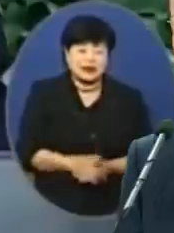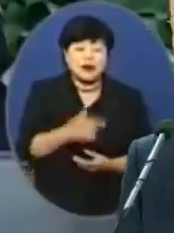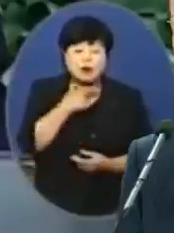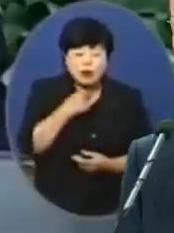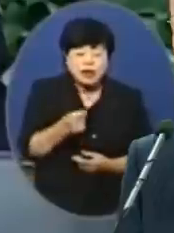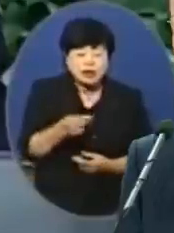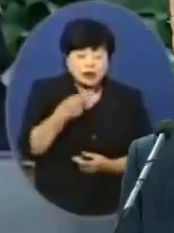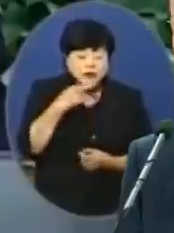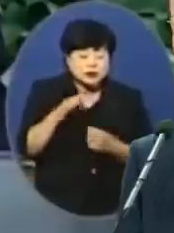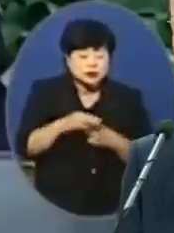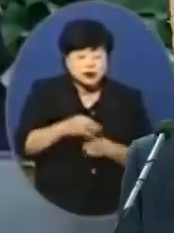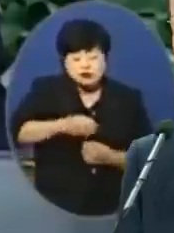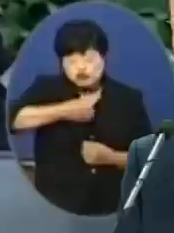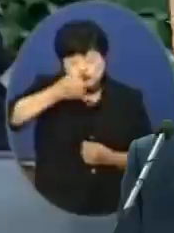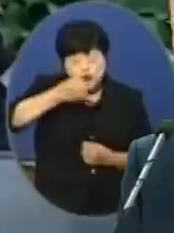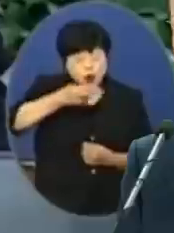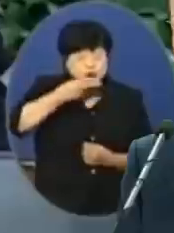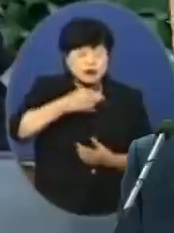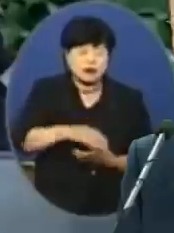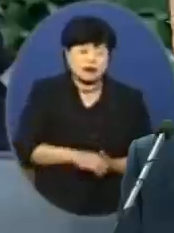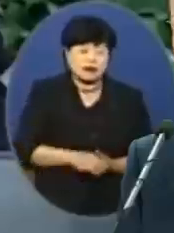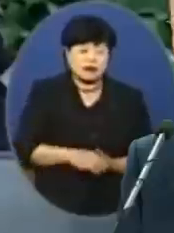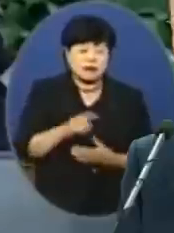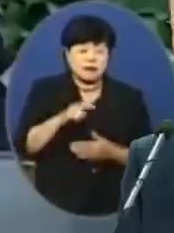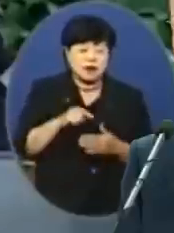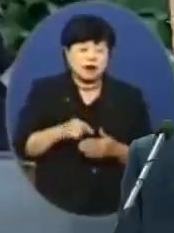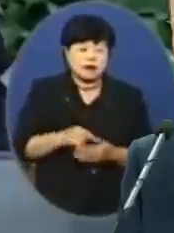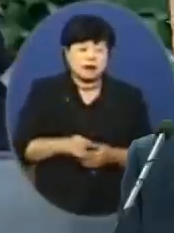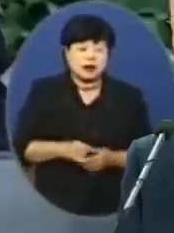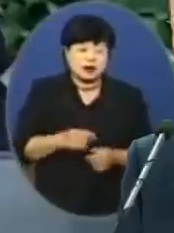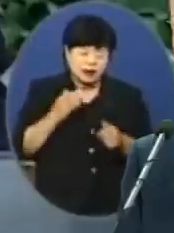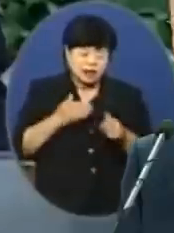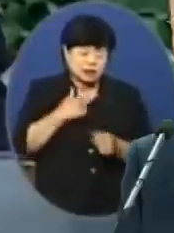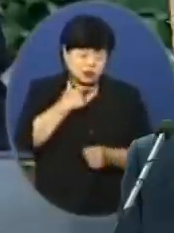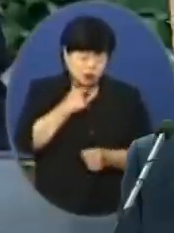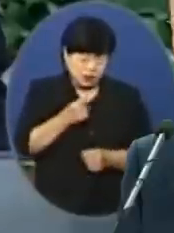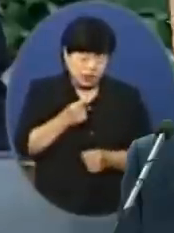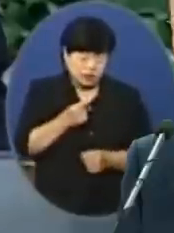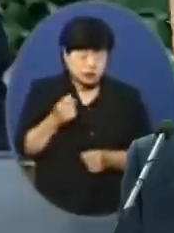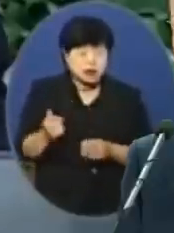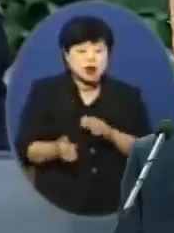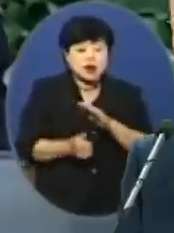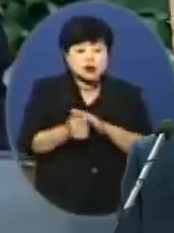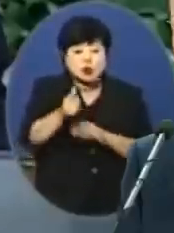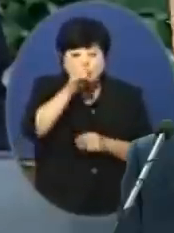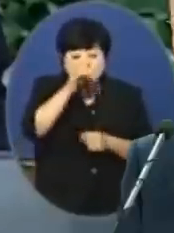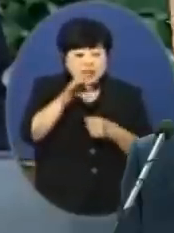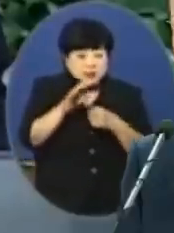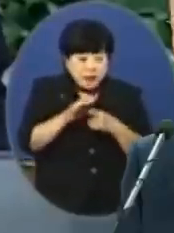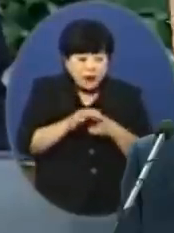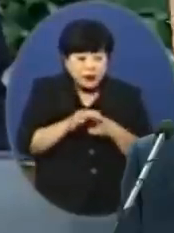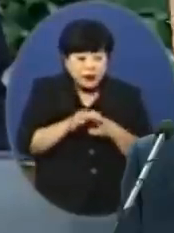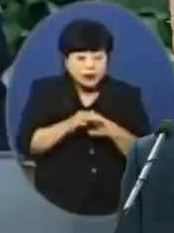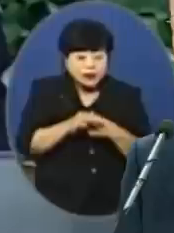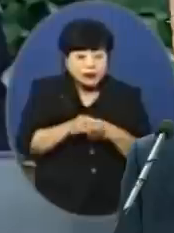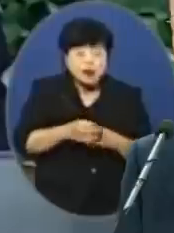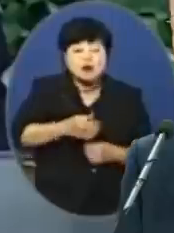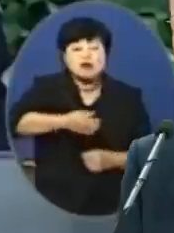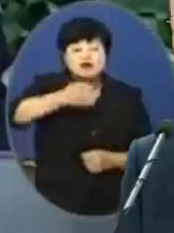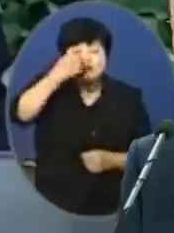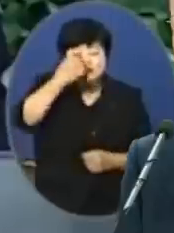바라는 것이 없으면 꿈꾸는 것도 없는데요, 마음에 간절히 바라는 소원이 있으면